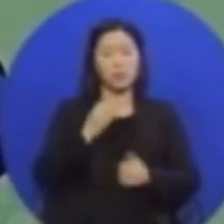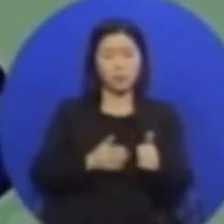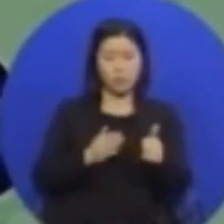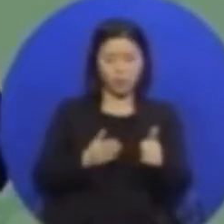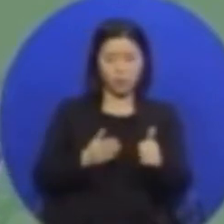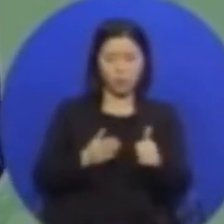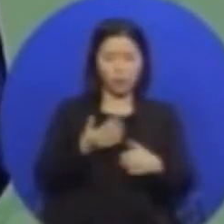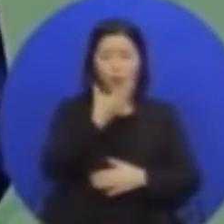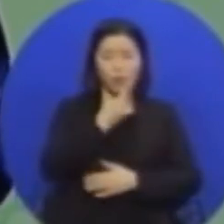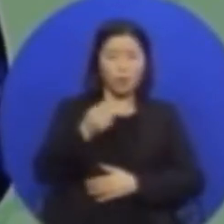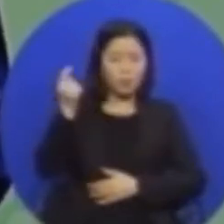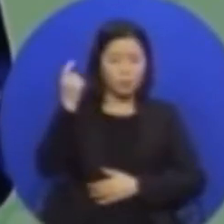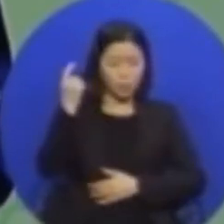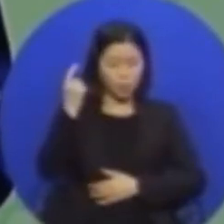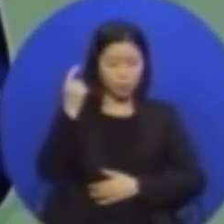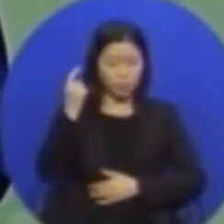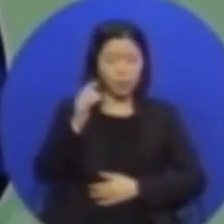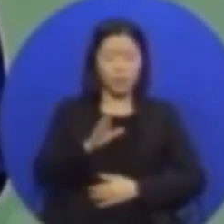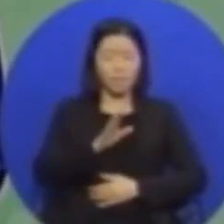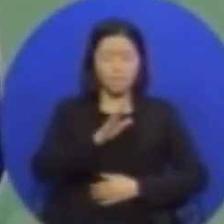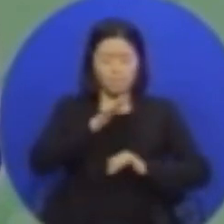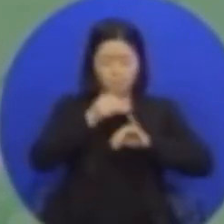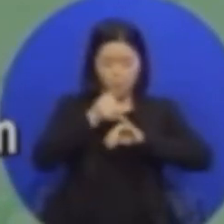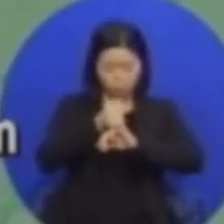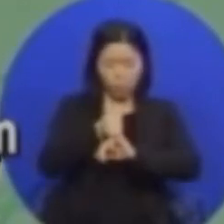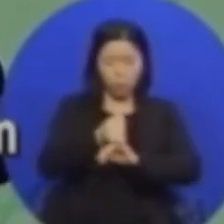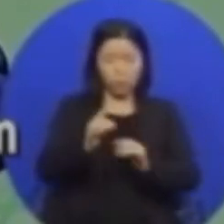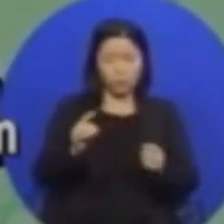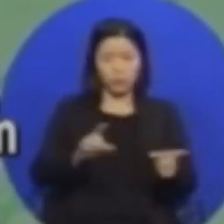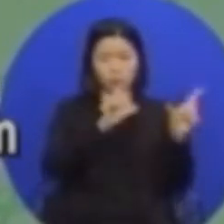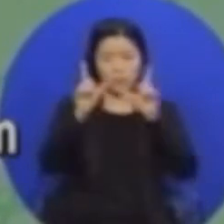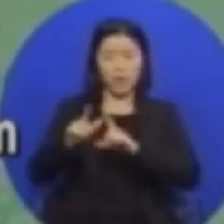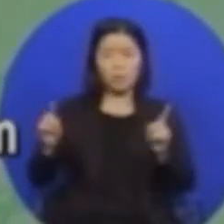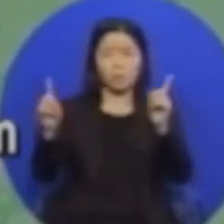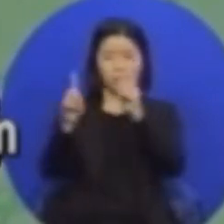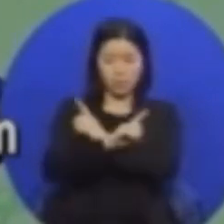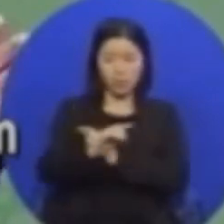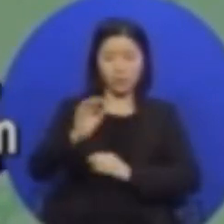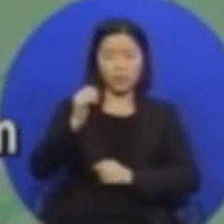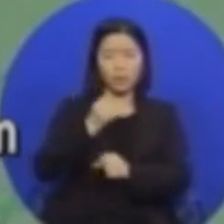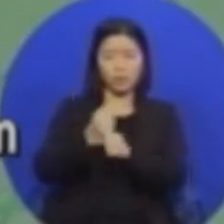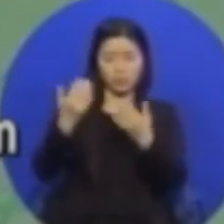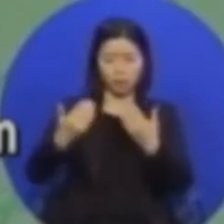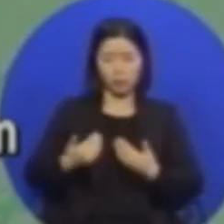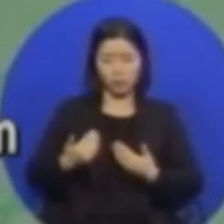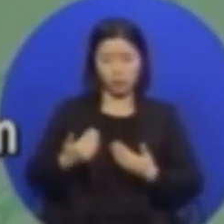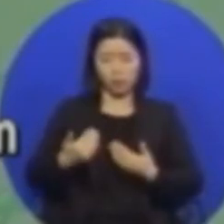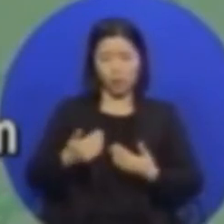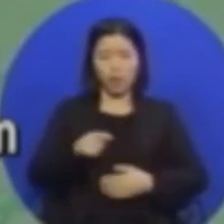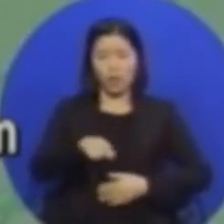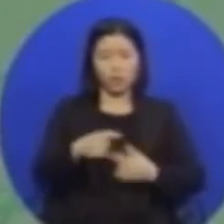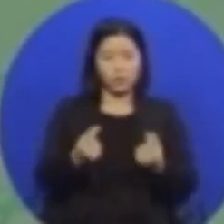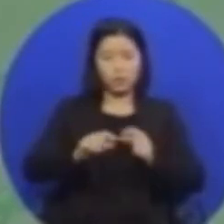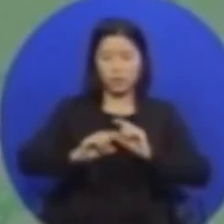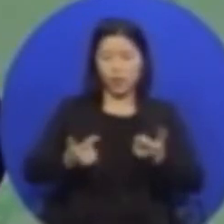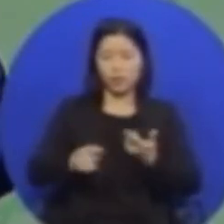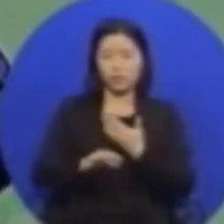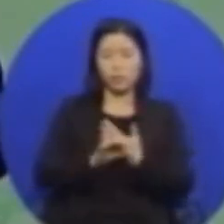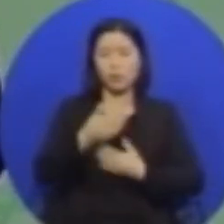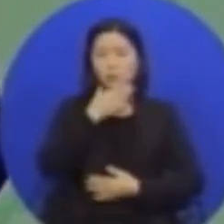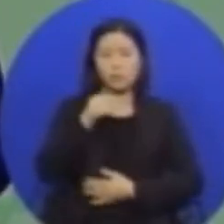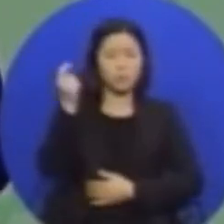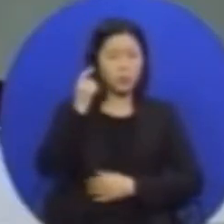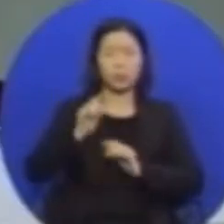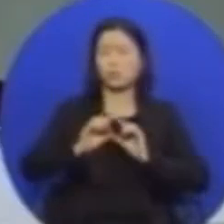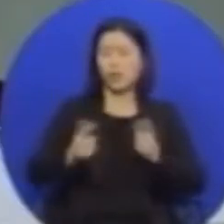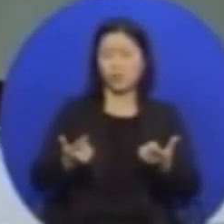반드시 삶을 변화 지키게 돼 있습니다 삶을 변화 시키지 않는 복음 복음이 아닙니다 여러분은